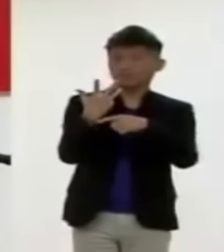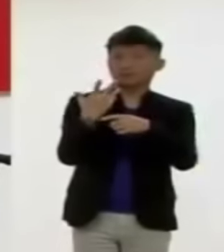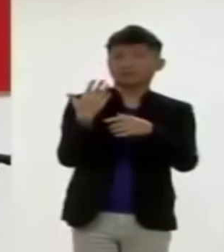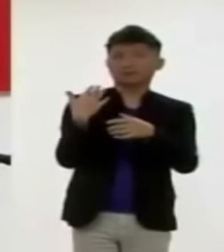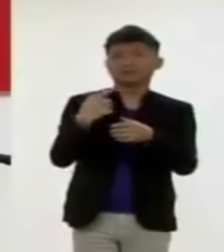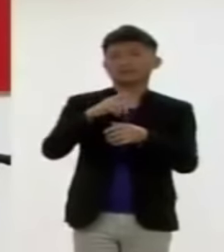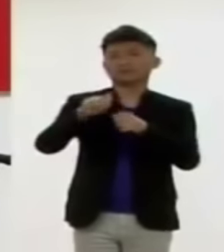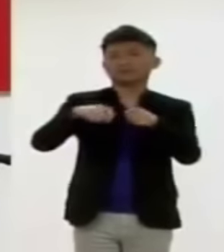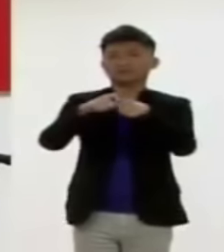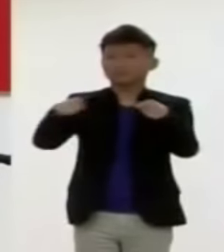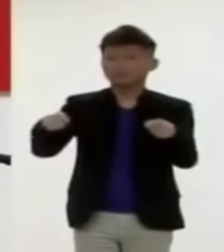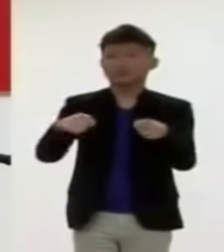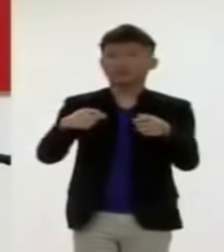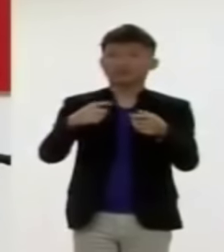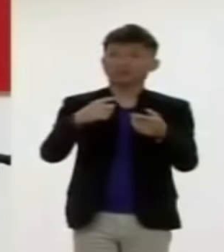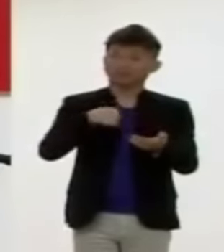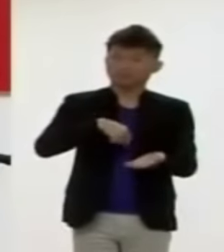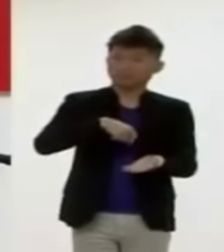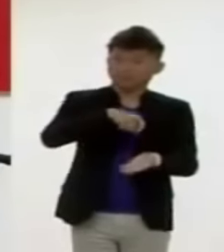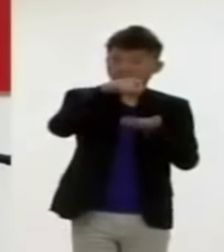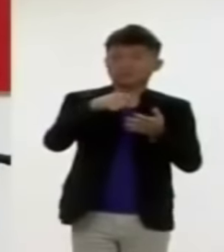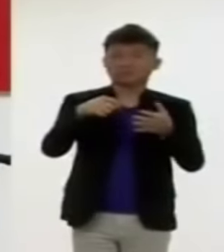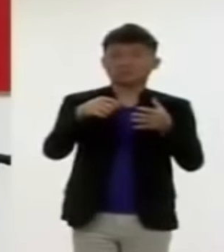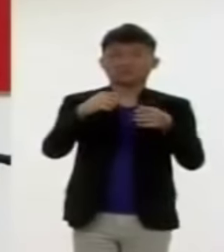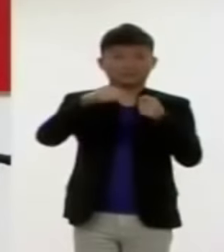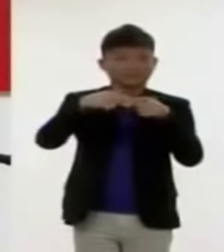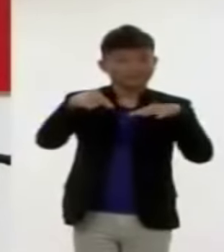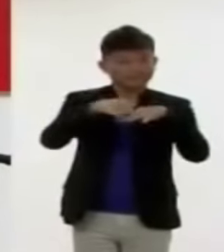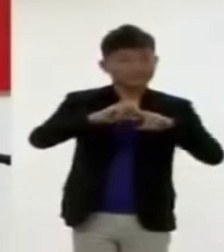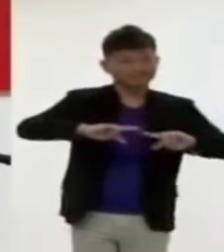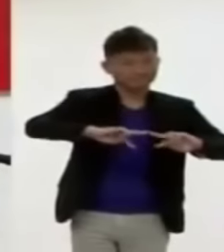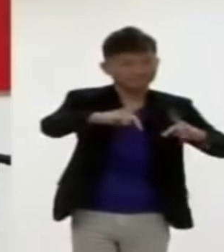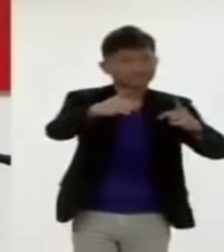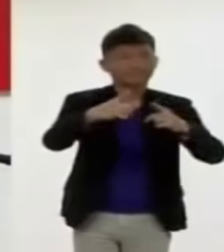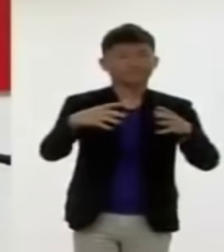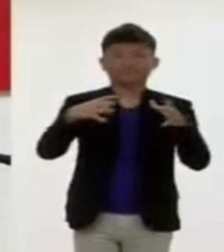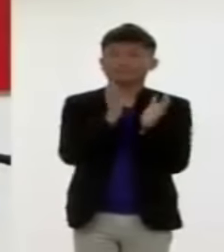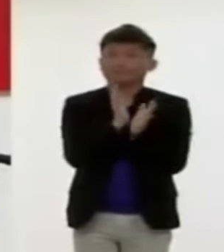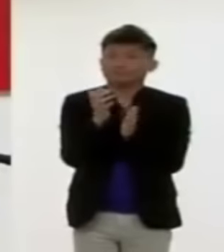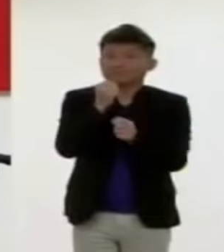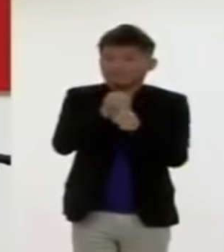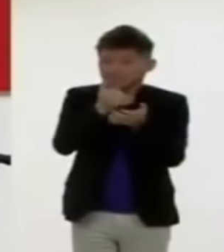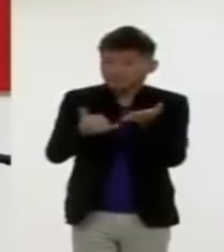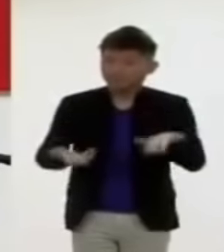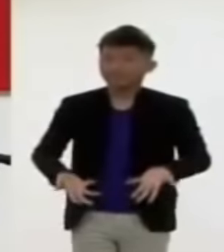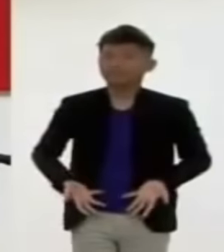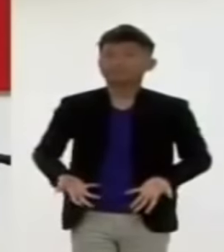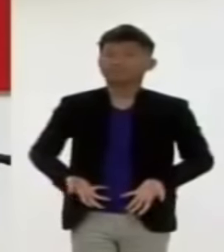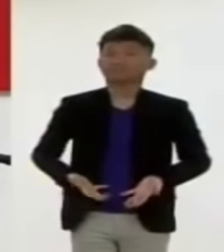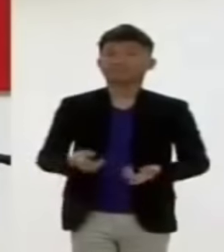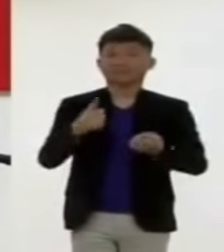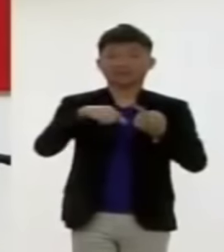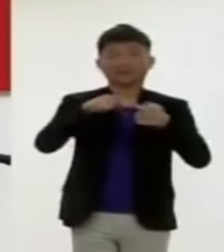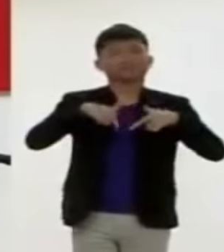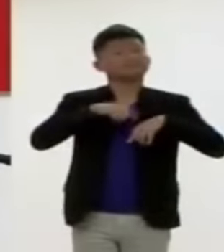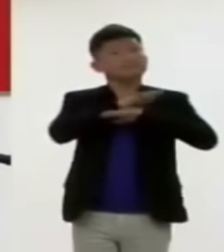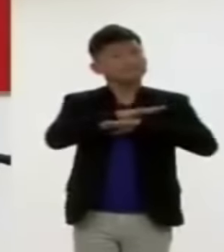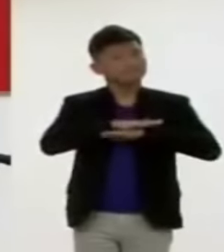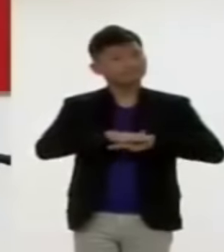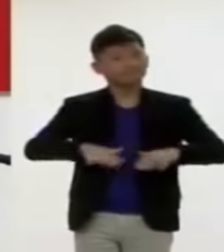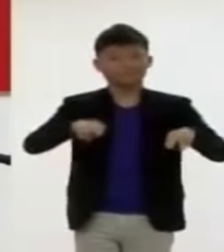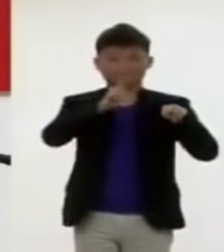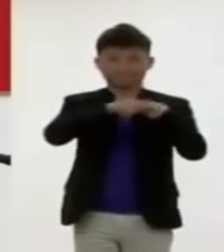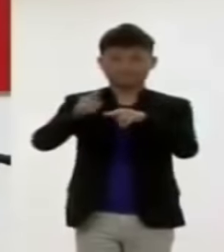理的年金改革，要合理的退休，公务员的跟劳工的应该大家平心静气到立法院去好好的讨